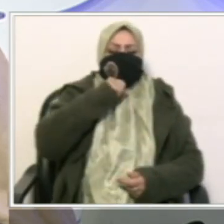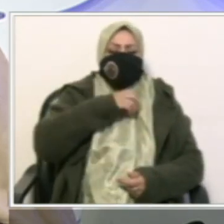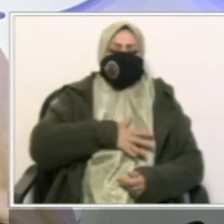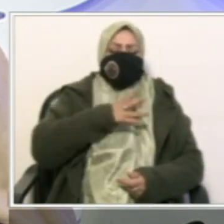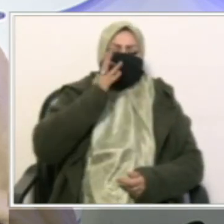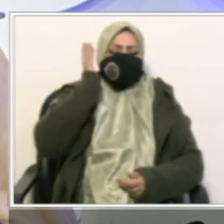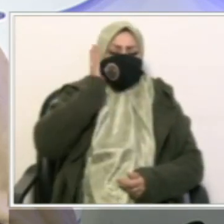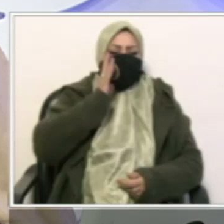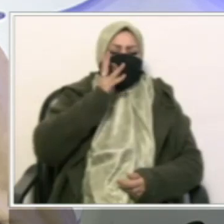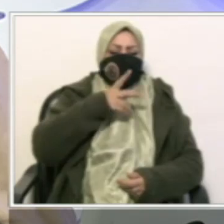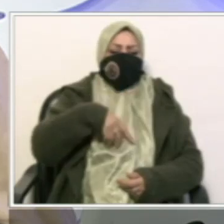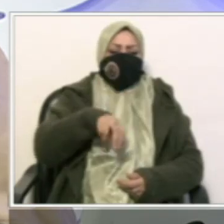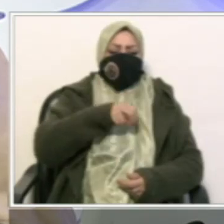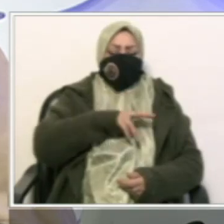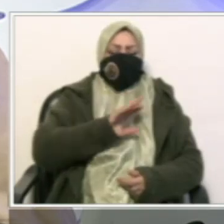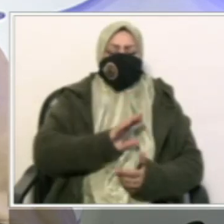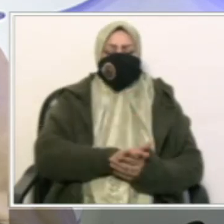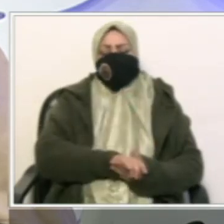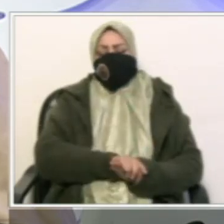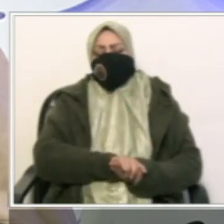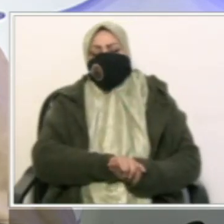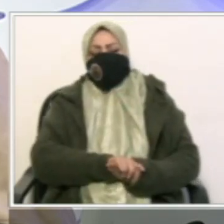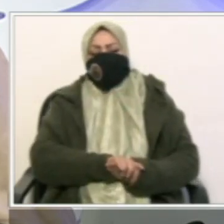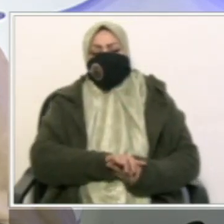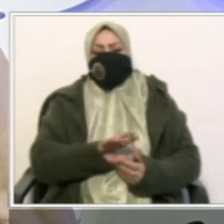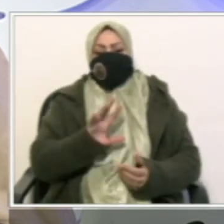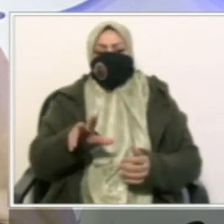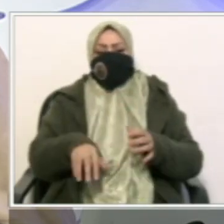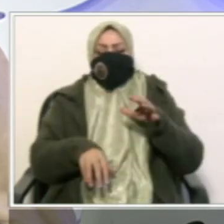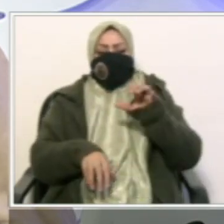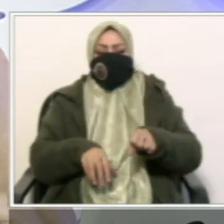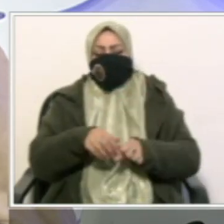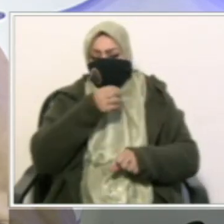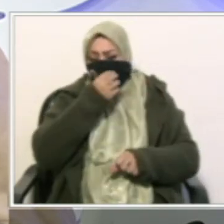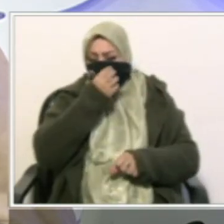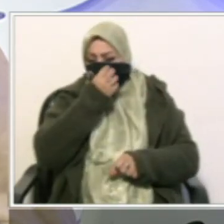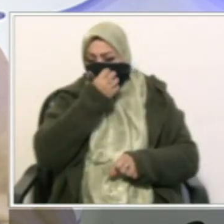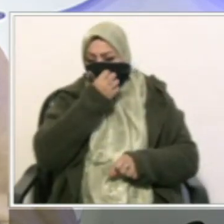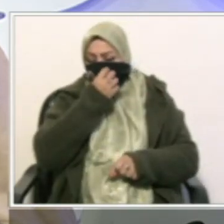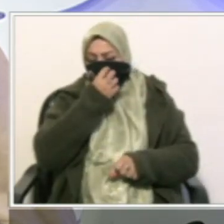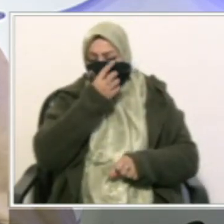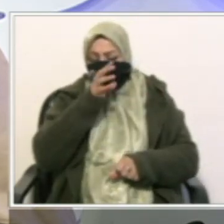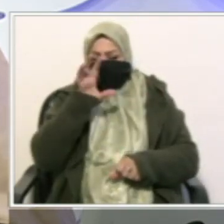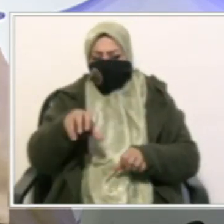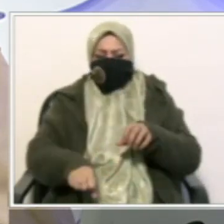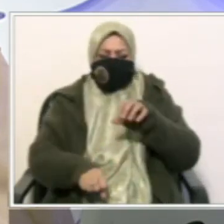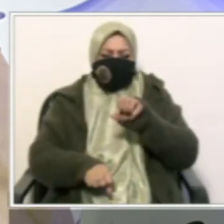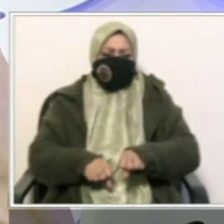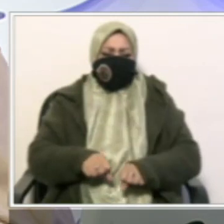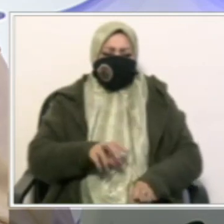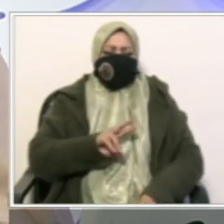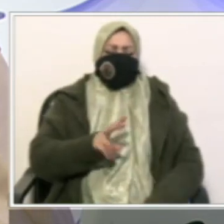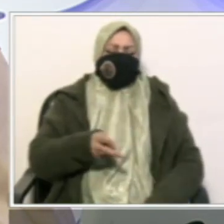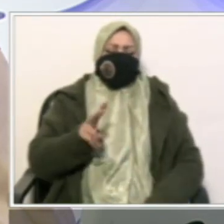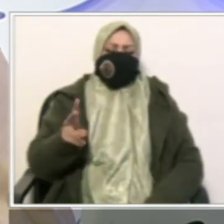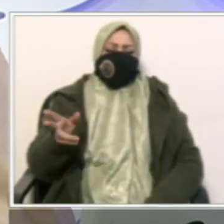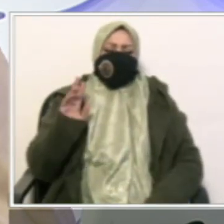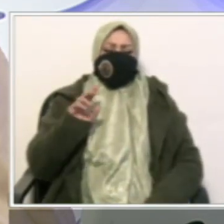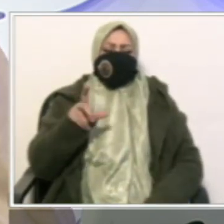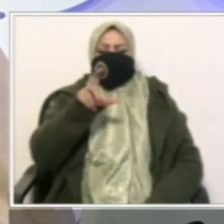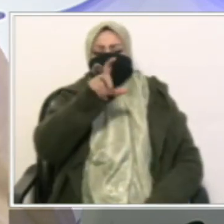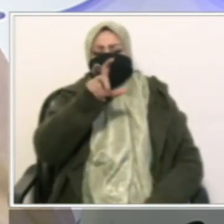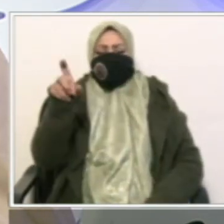ليبين لهم مكانته، غاصبا لمقدس من مقدسات المسلمين، ويقول لك التعايش